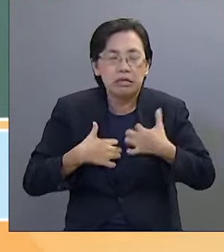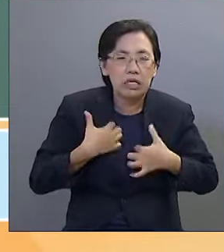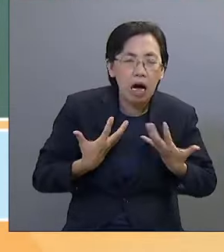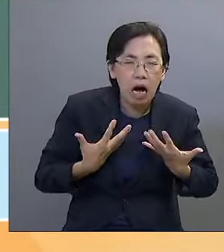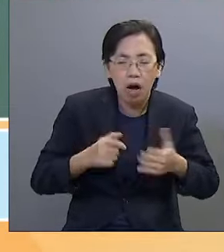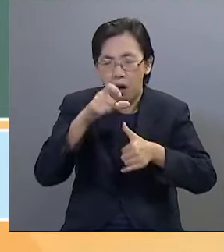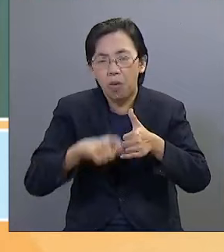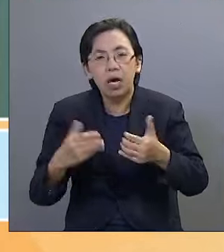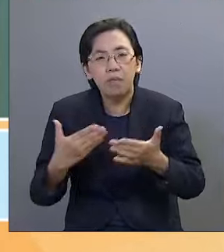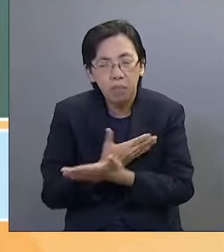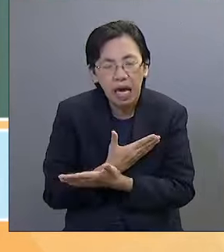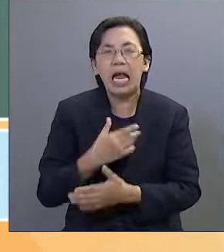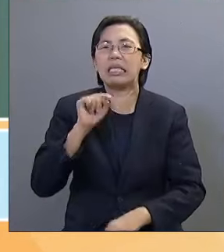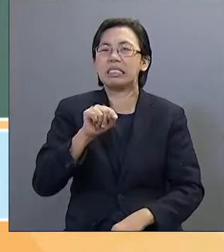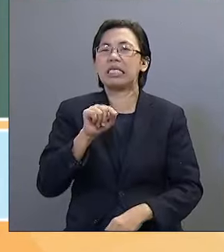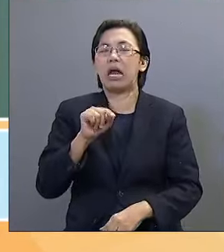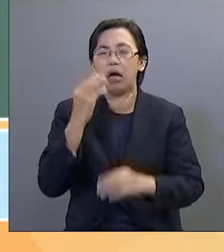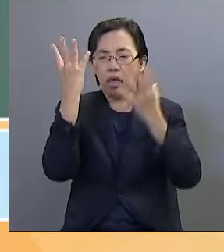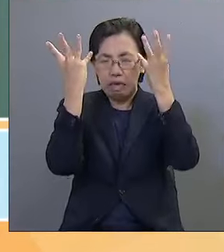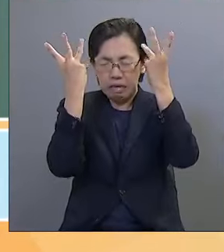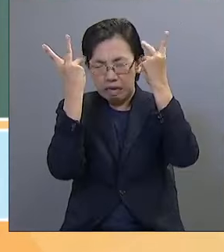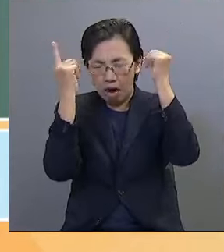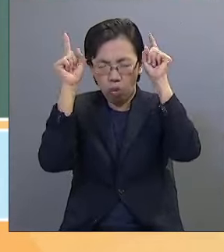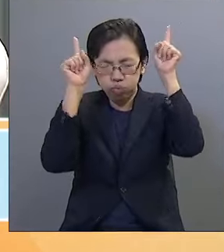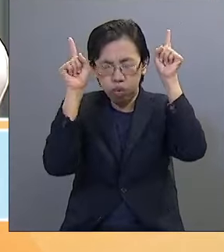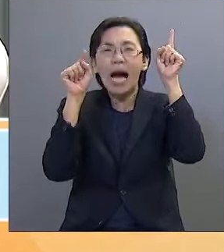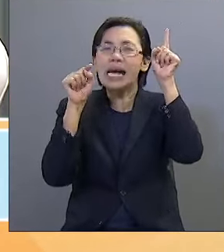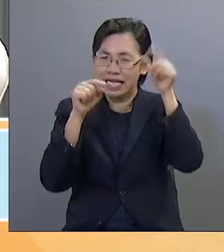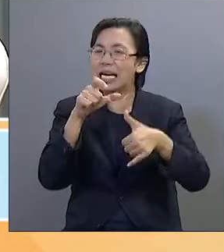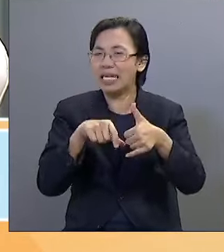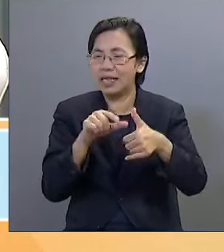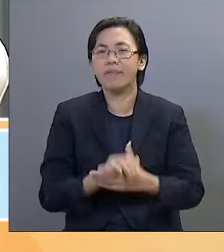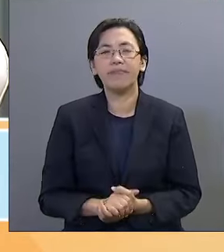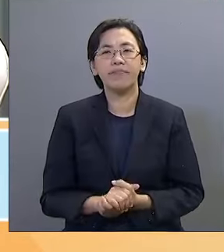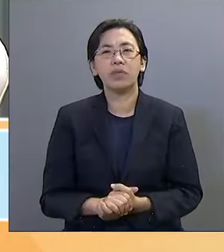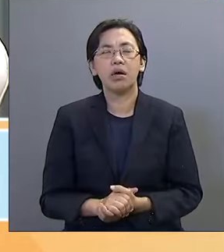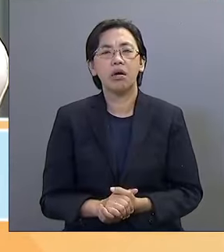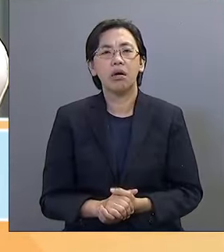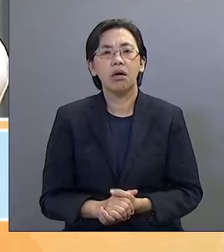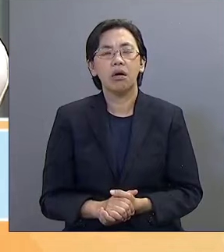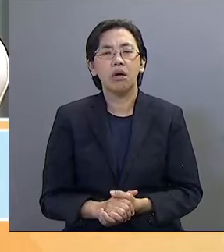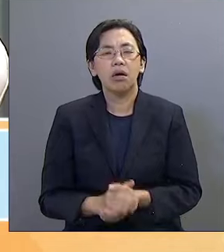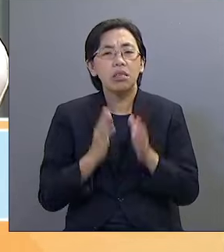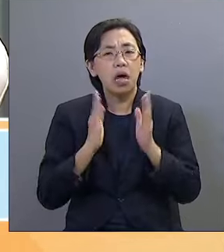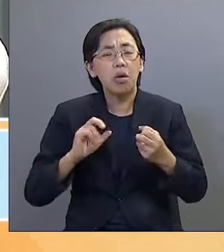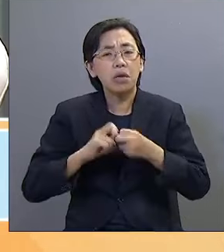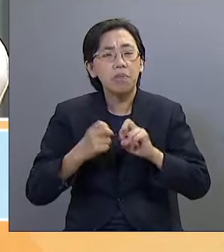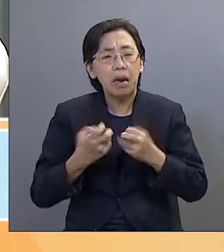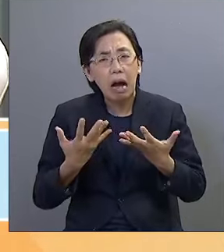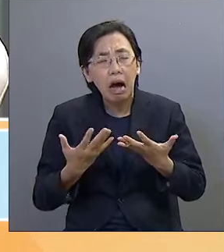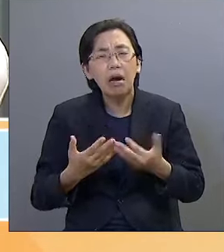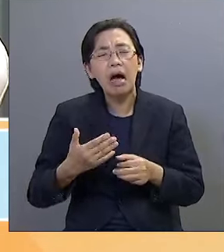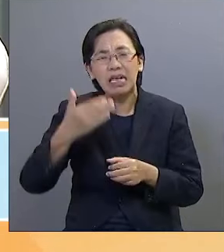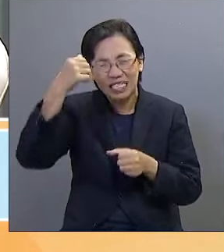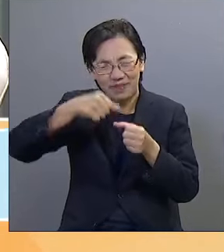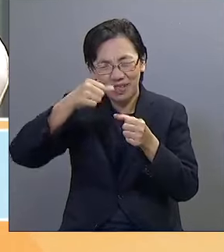พเปลี่ยนไปอย่างนี้ครับวิตกกังวลมากขึ้น ค่ ะนะคะแล้วอาการหนักสุดของผู้ที่มีภาวะสมองเสื่อมหรือว่าอัลไซเมอ